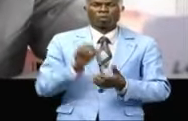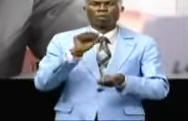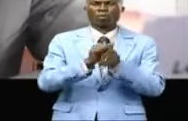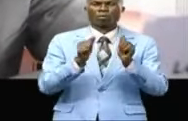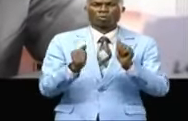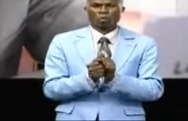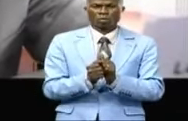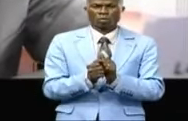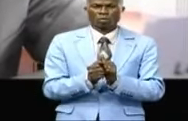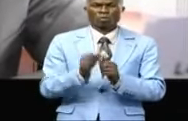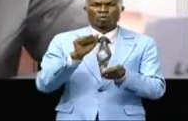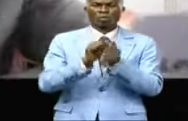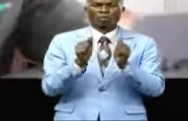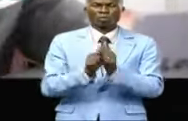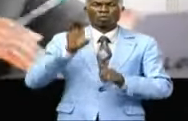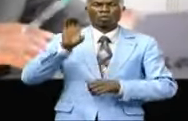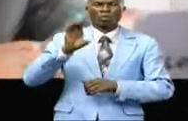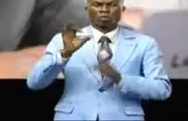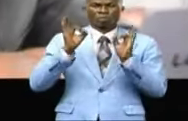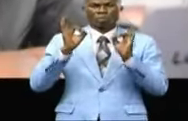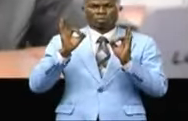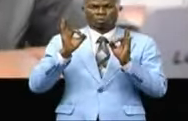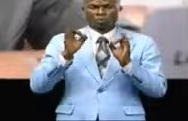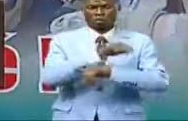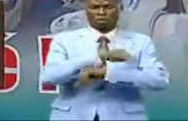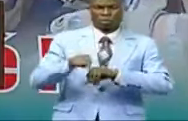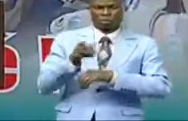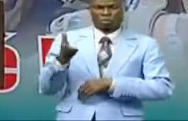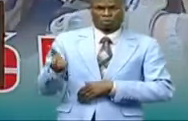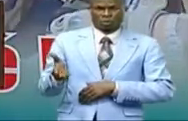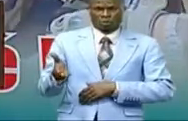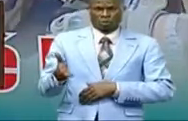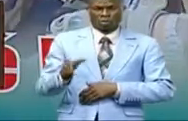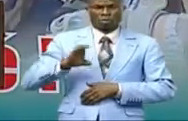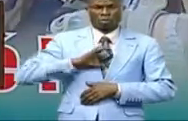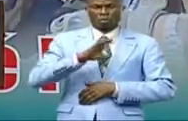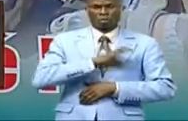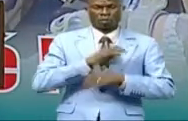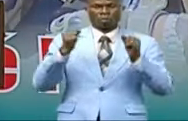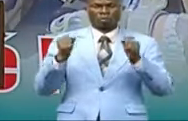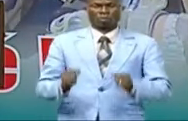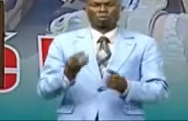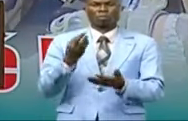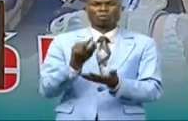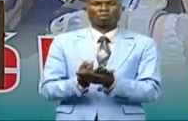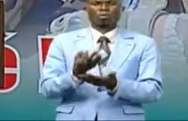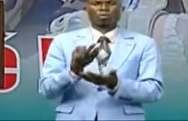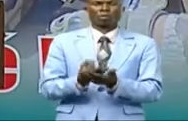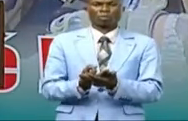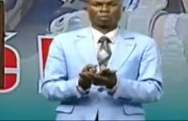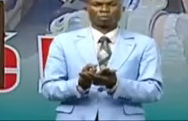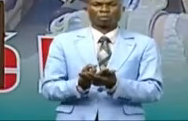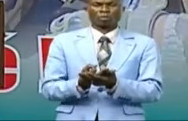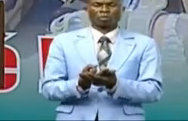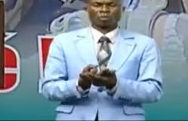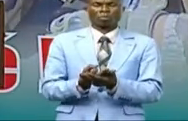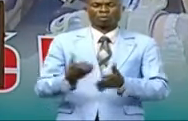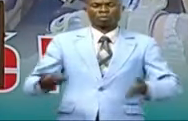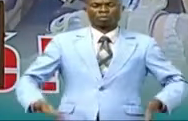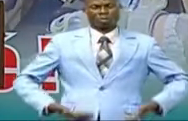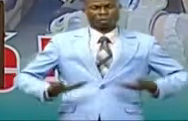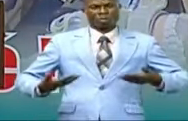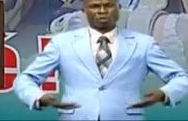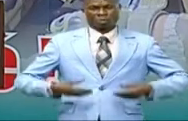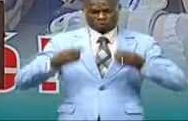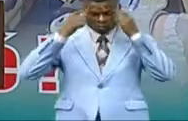Situation d'Afriland First Bank mise sous administration. Le comité des stabilités financières s'est réjoui du fait